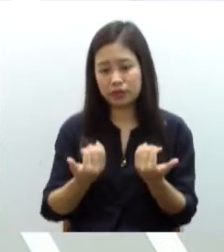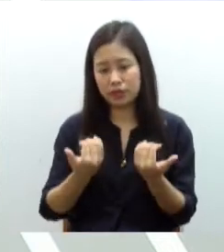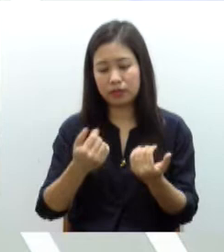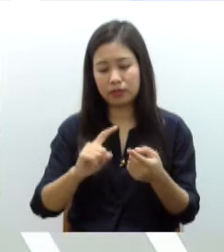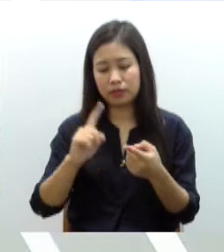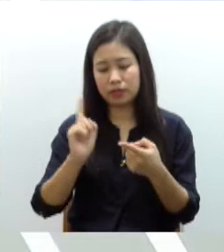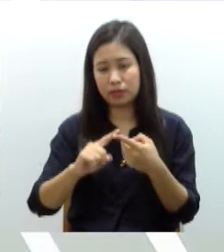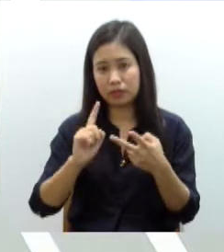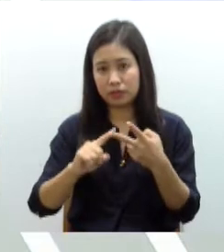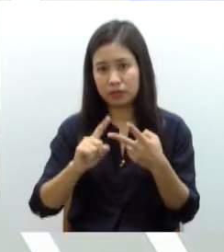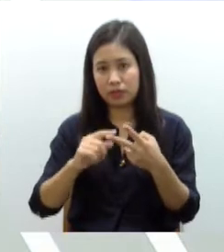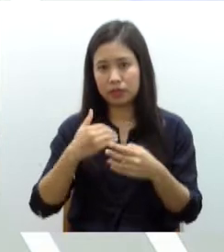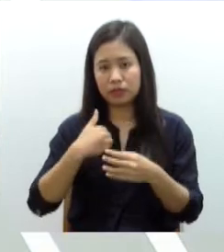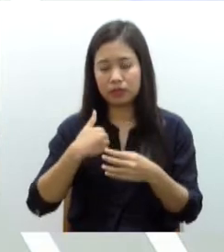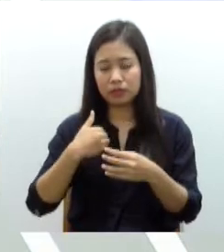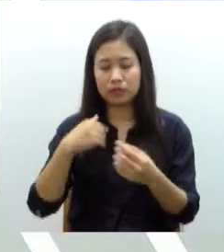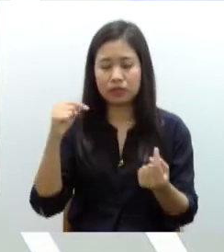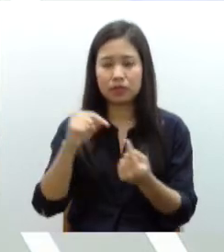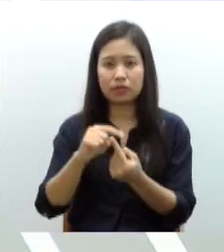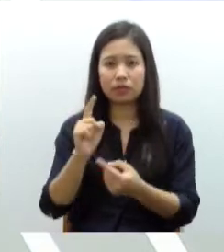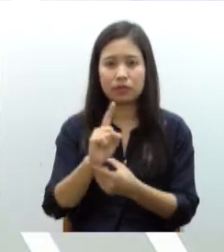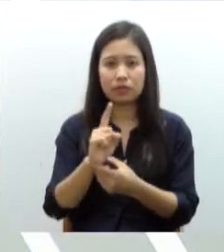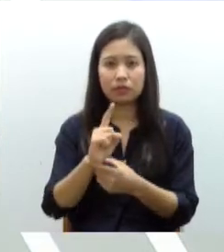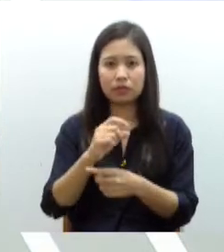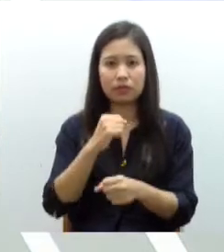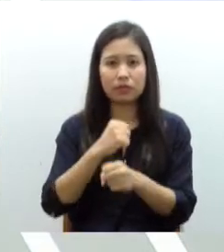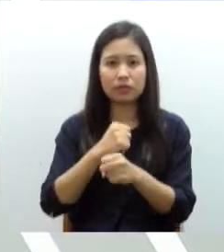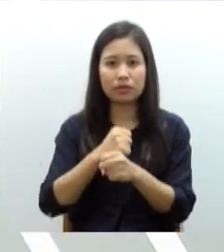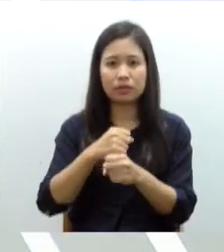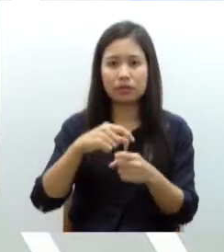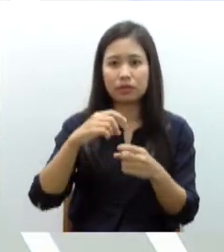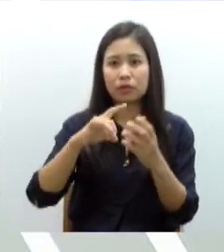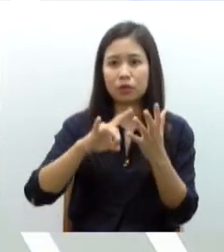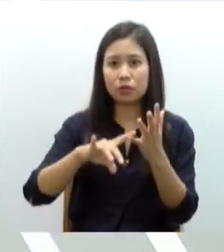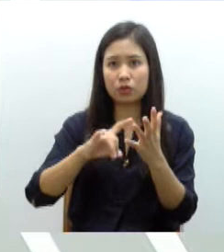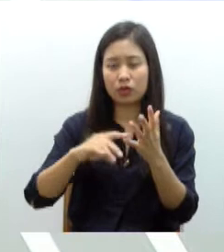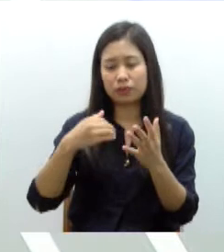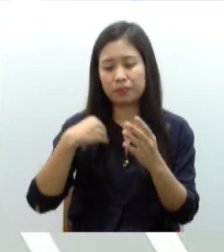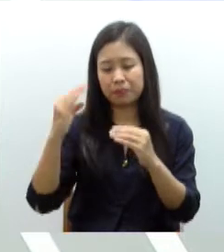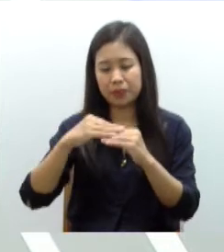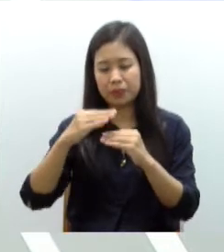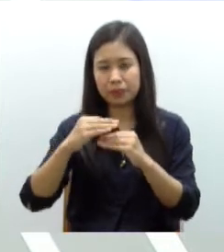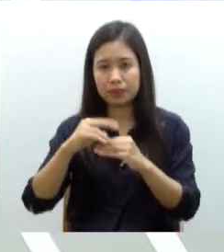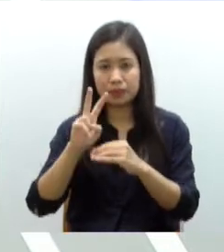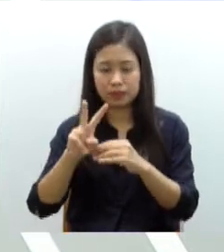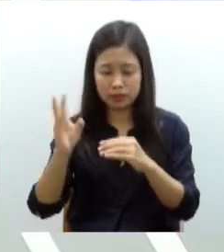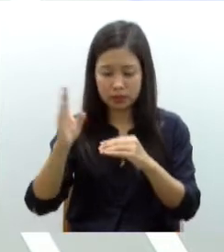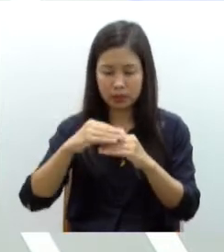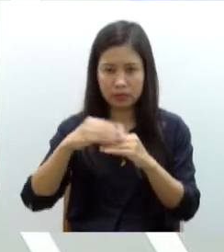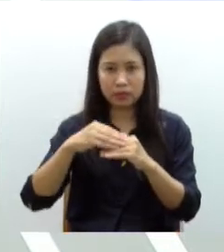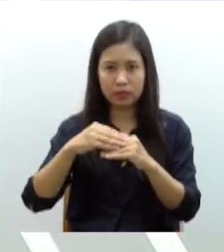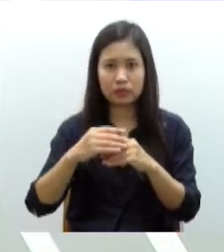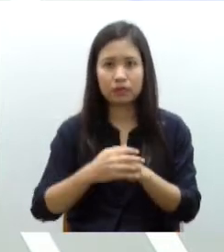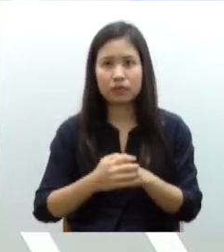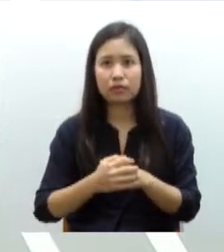2562นะฮะ20กว่าปีเนี่ยเราก็ได้36ปีสุดท้ายนะครับต้องขึ้นไปอีก2เท่านะฮะถึงจะได้ITA นะ